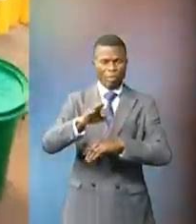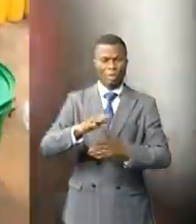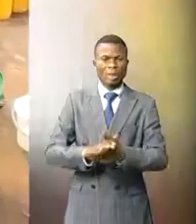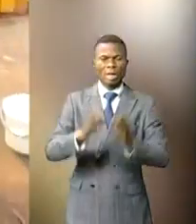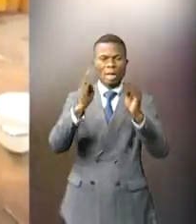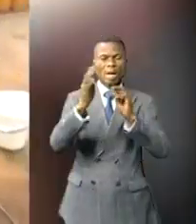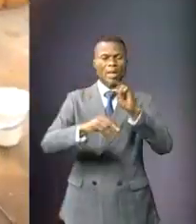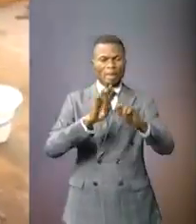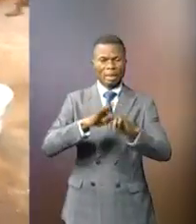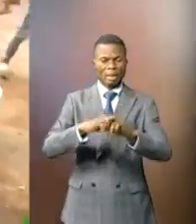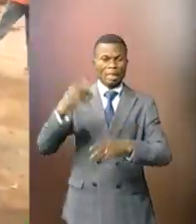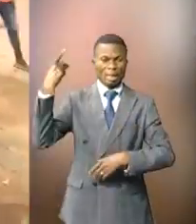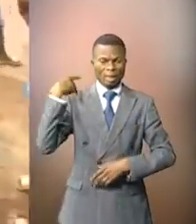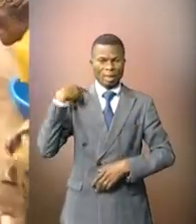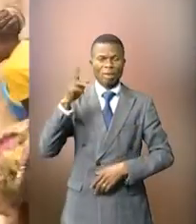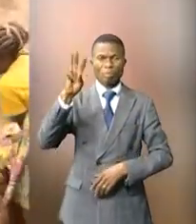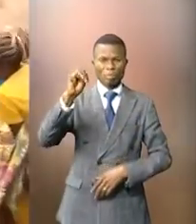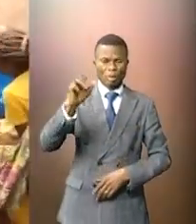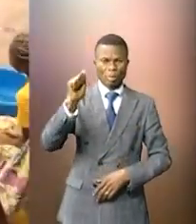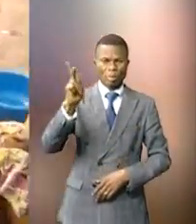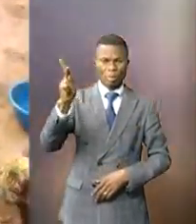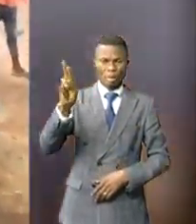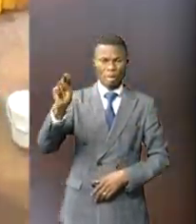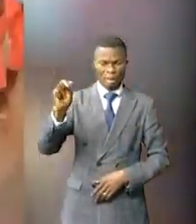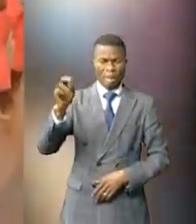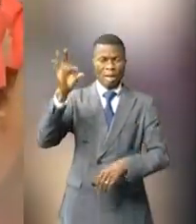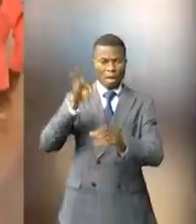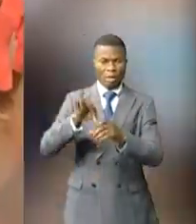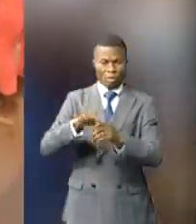l'Assemblée nationale, Maker Mwangufuamba, élu de Chicapa.